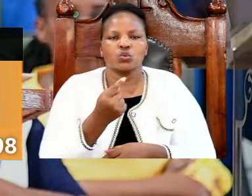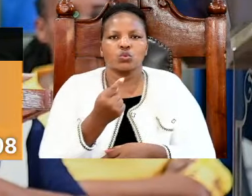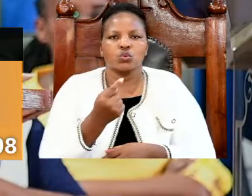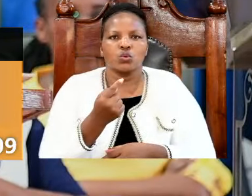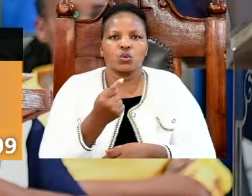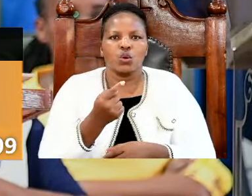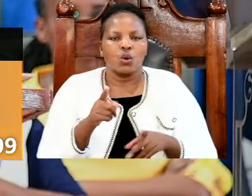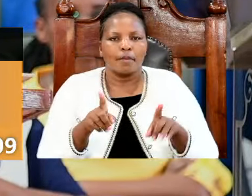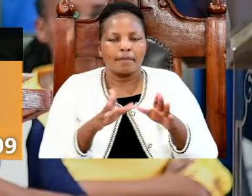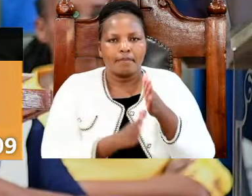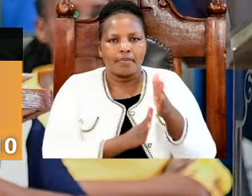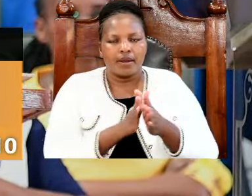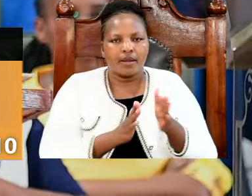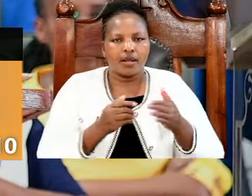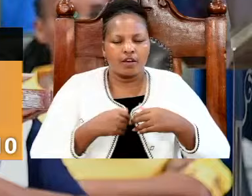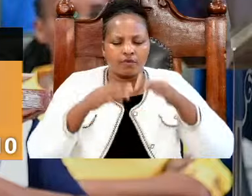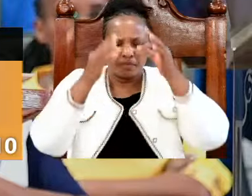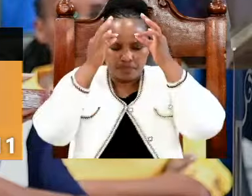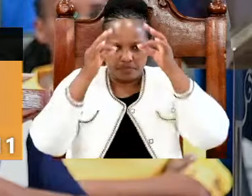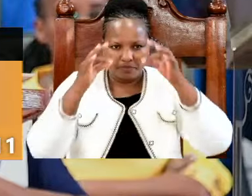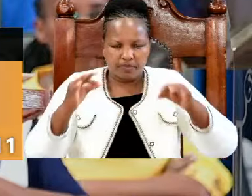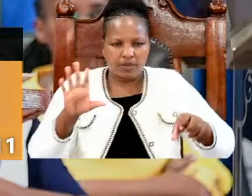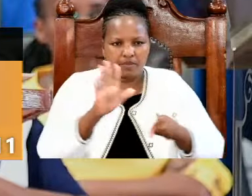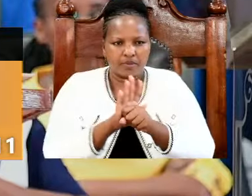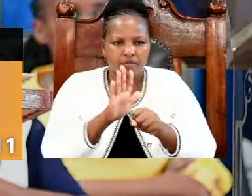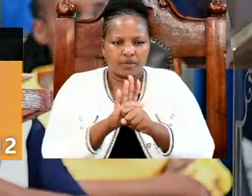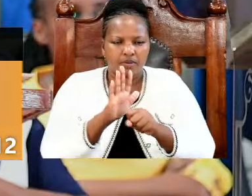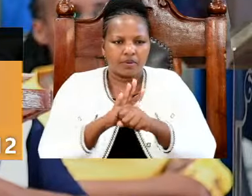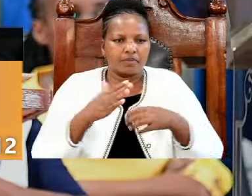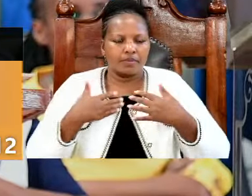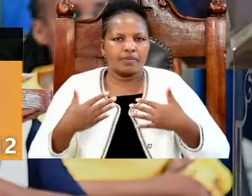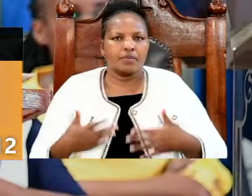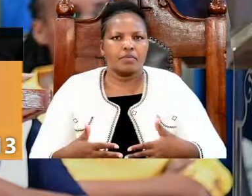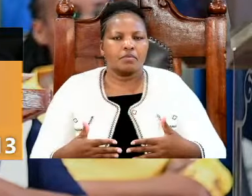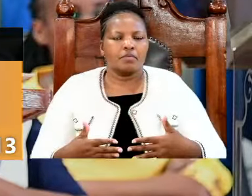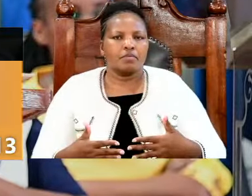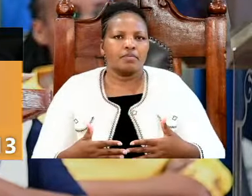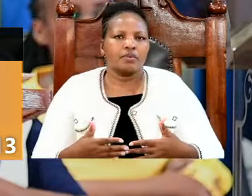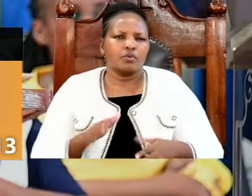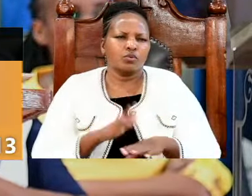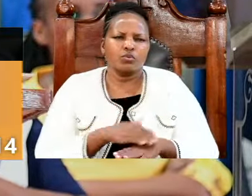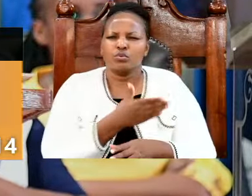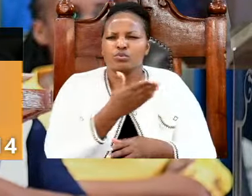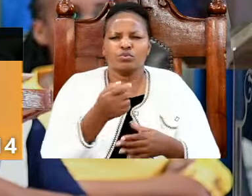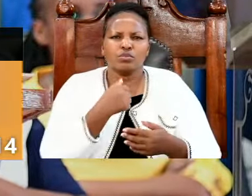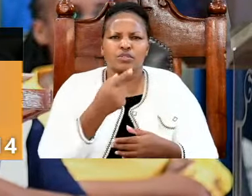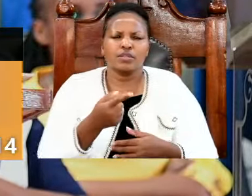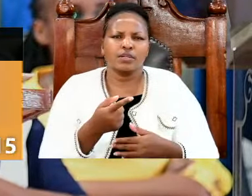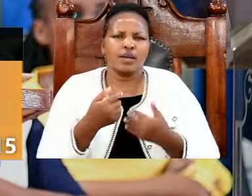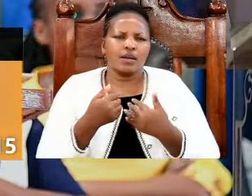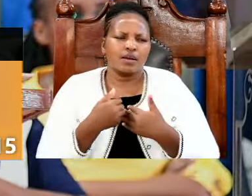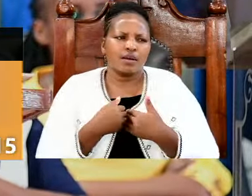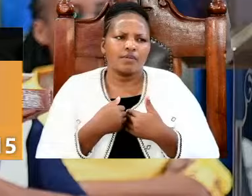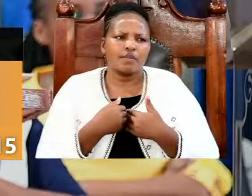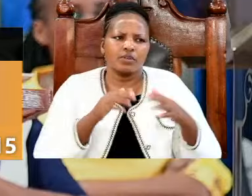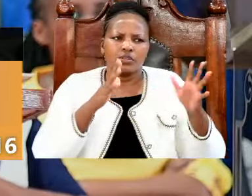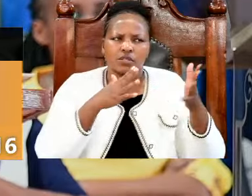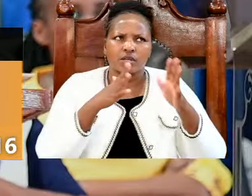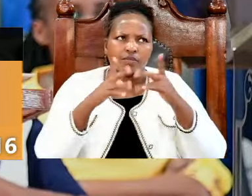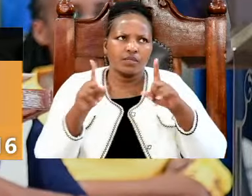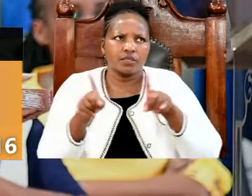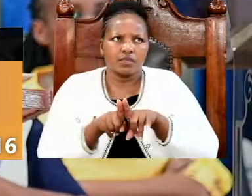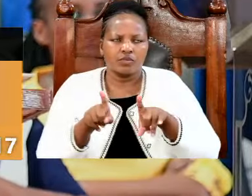pia kapanga kuwe na mass wedding. Na itakuwa ni mzuri ukisemanga mimi nilifanya arusi wakati kanisa ilikuwa